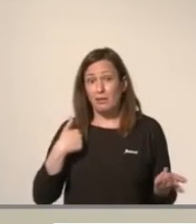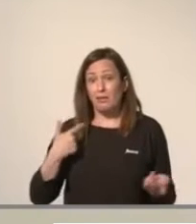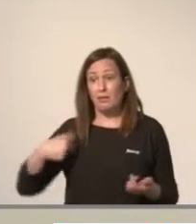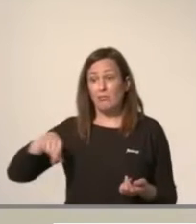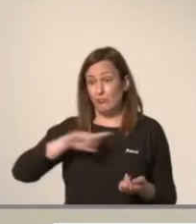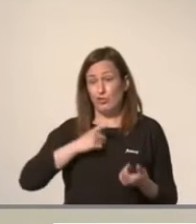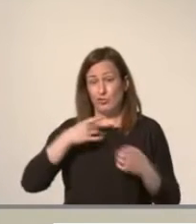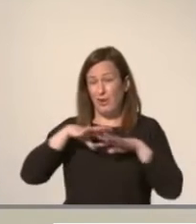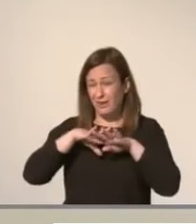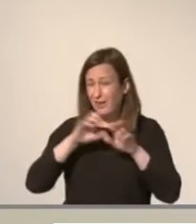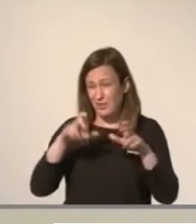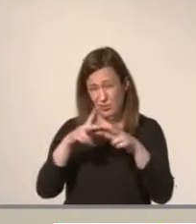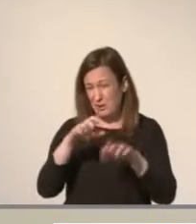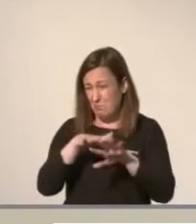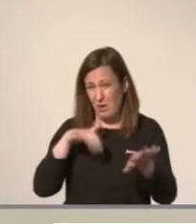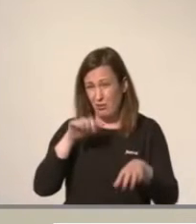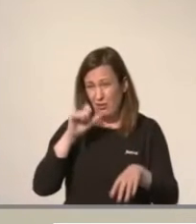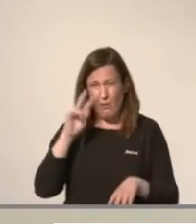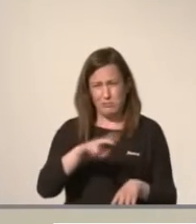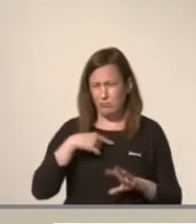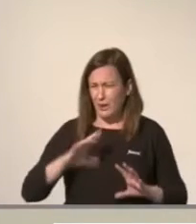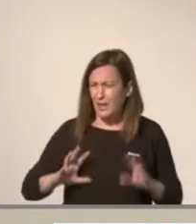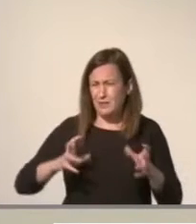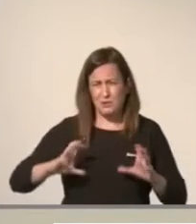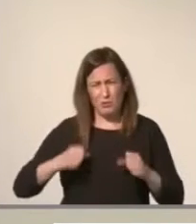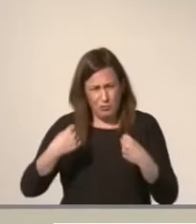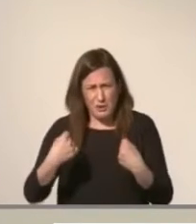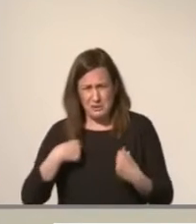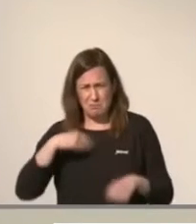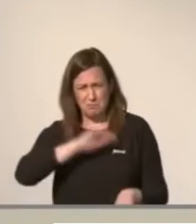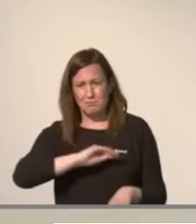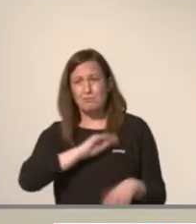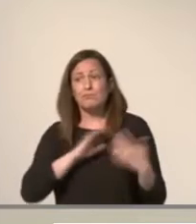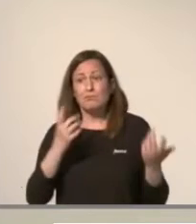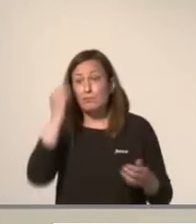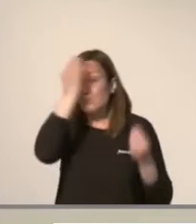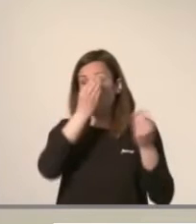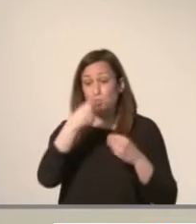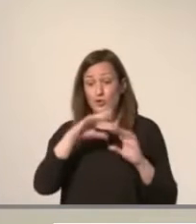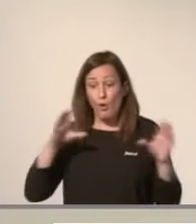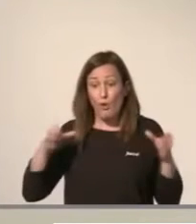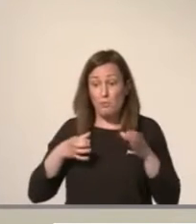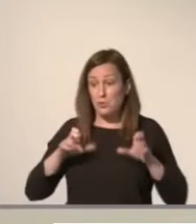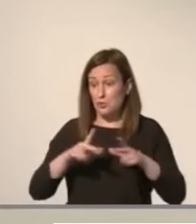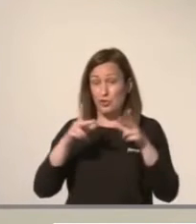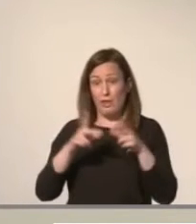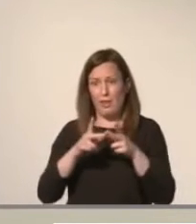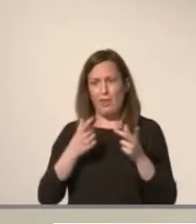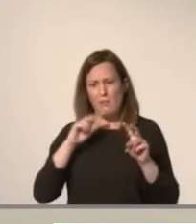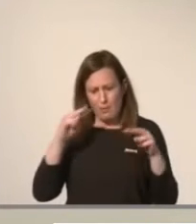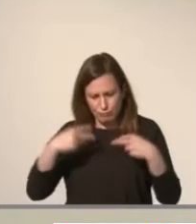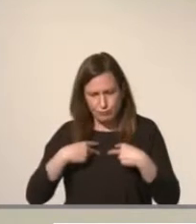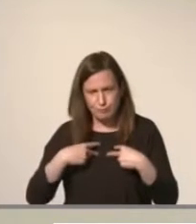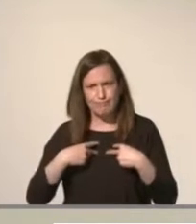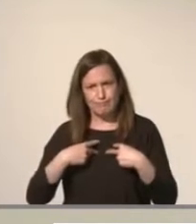assistim en les xarxes socials, sobretot a moltíssima agressivitat, que jo crec que col·lectivament com a societat ens hauríem de fer mirar.